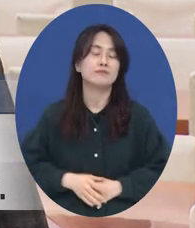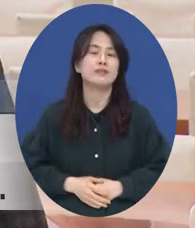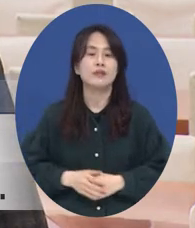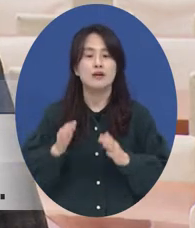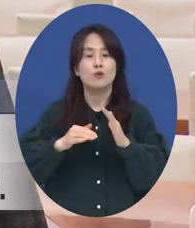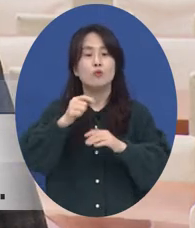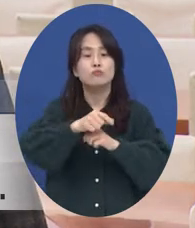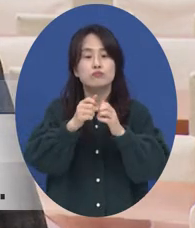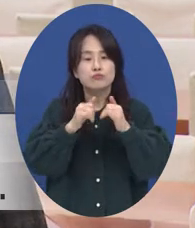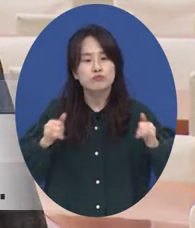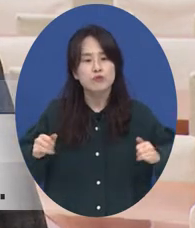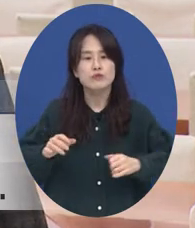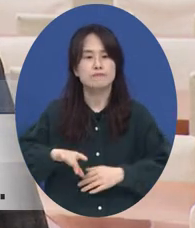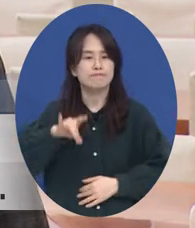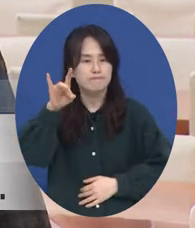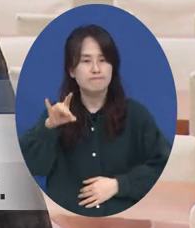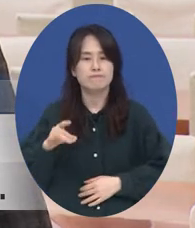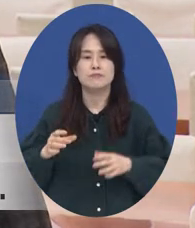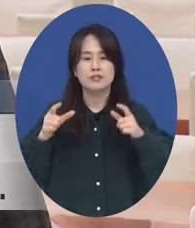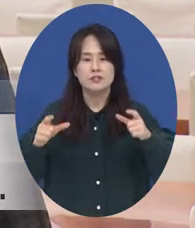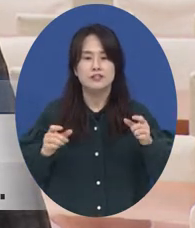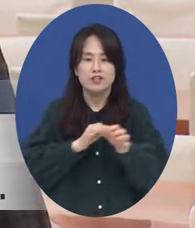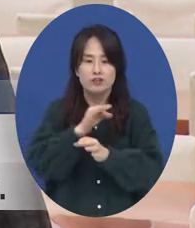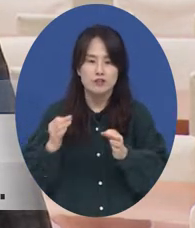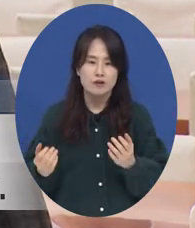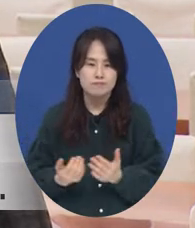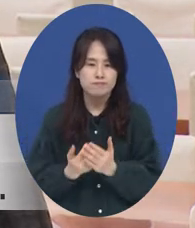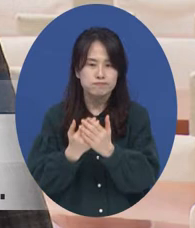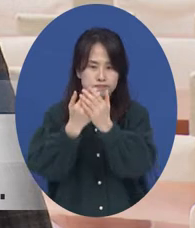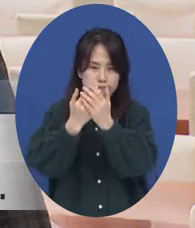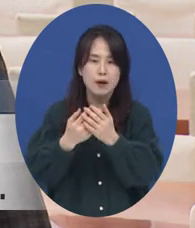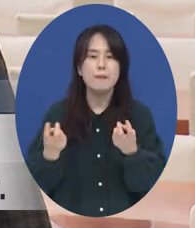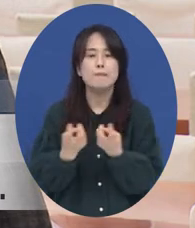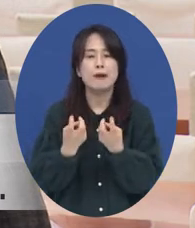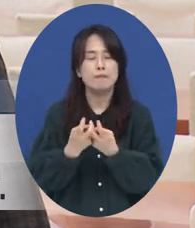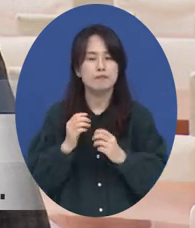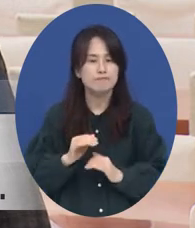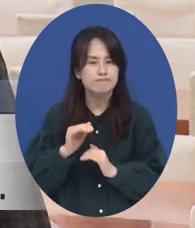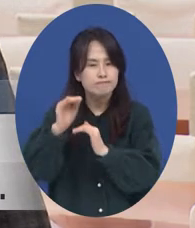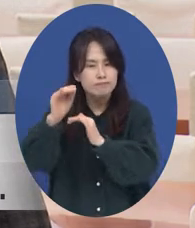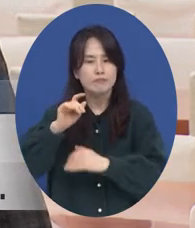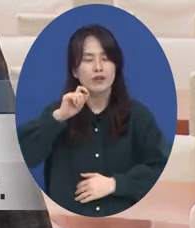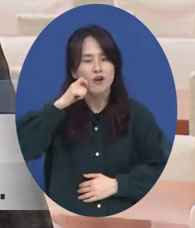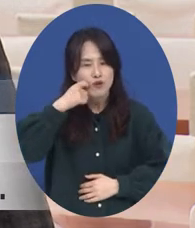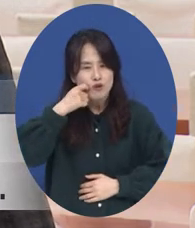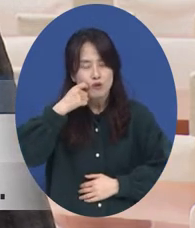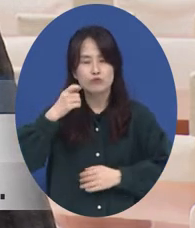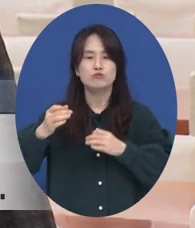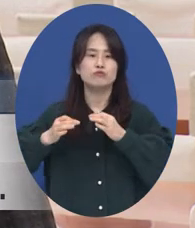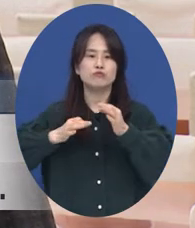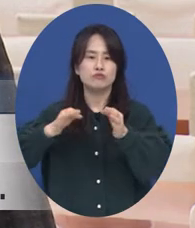지역 경제 활성화 대책을 추진을 해서 어려운 그 소상공인과